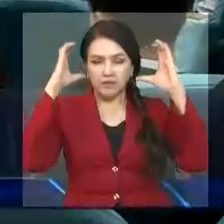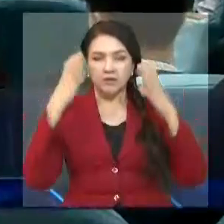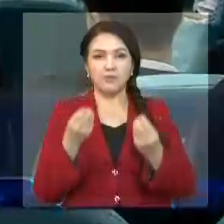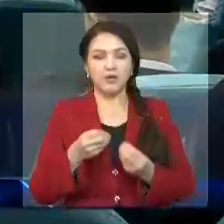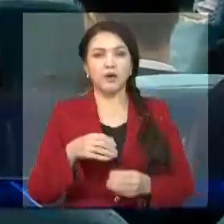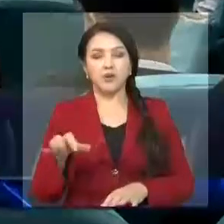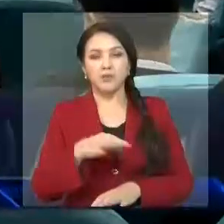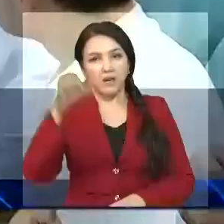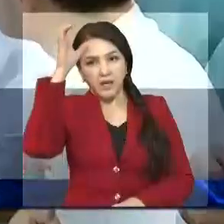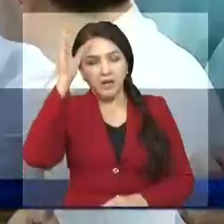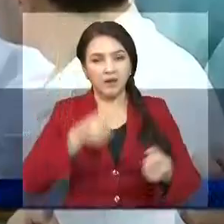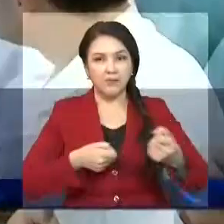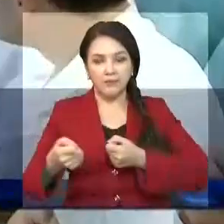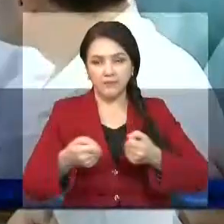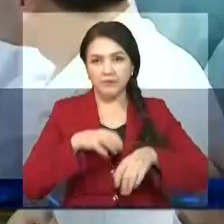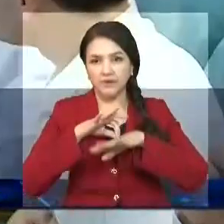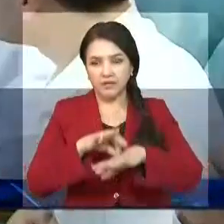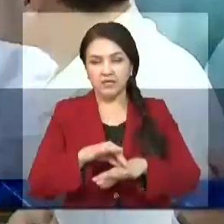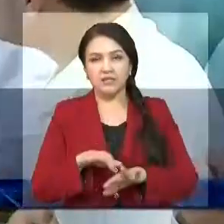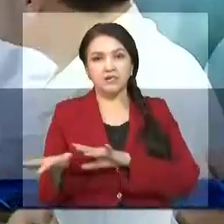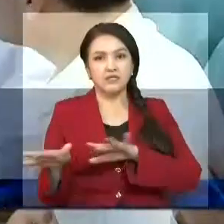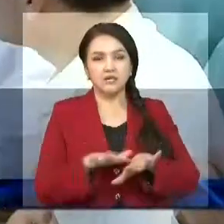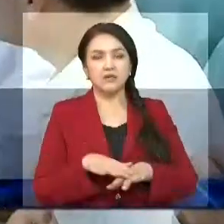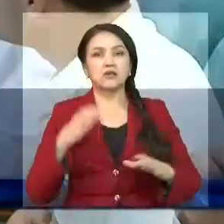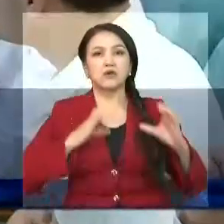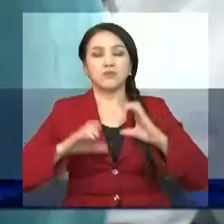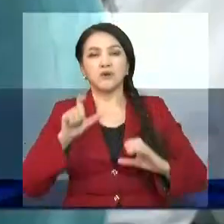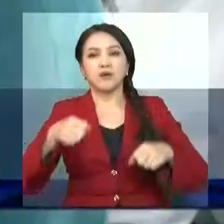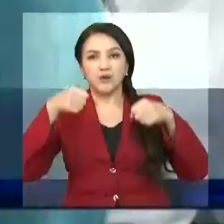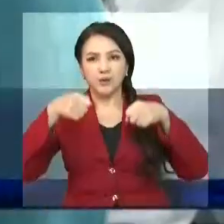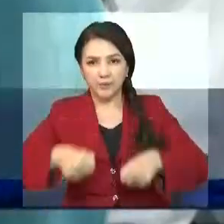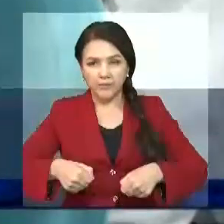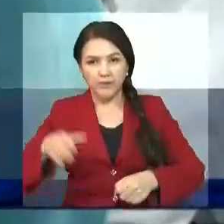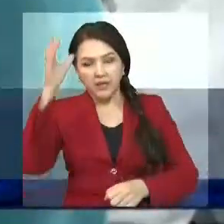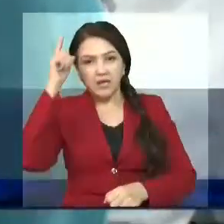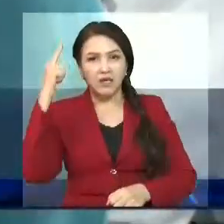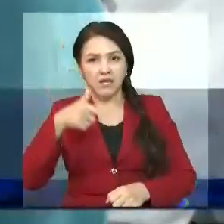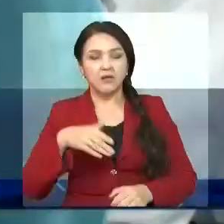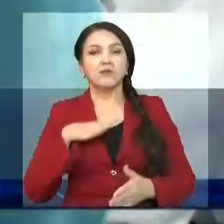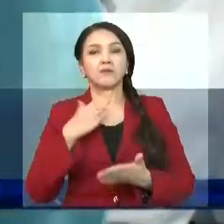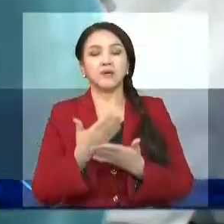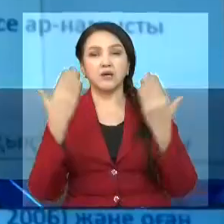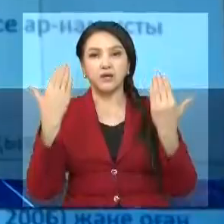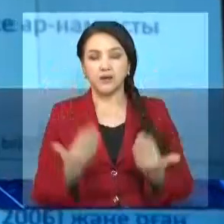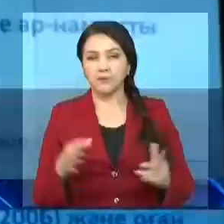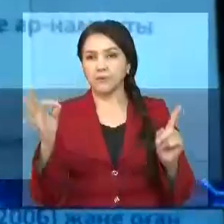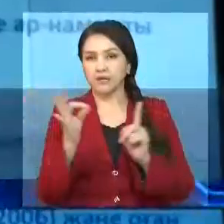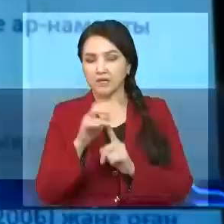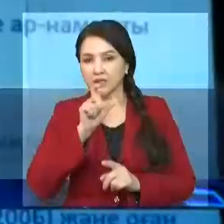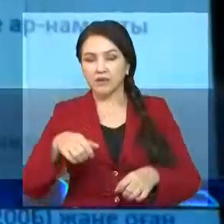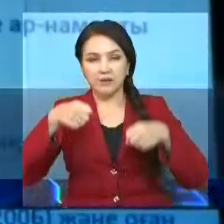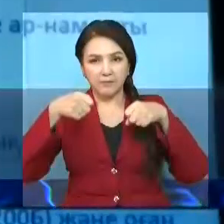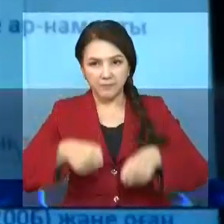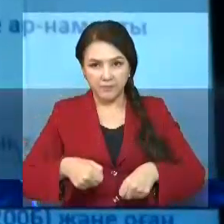және облыстық білім басқармасының ұйымдастыруымен өткен шара студенттердің құқықтық сауатын арттыруға бағытталды. Биыл бұл мақсатта адам